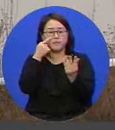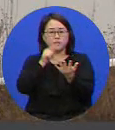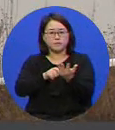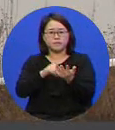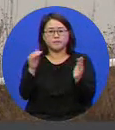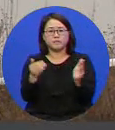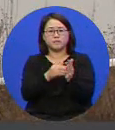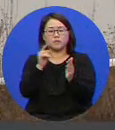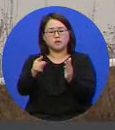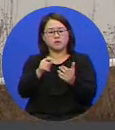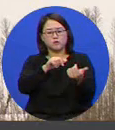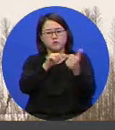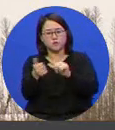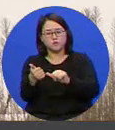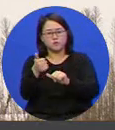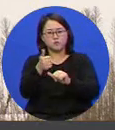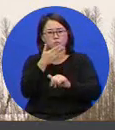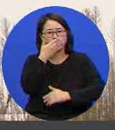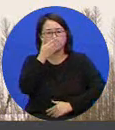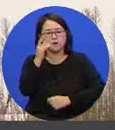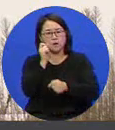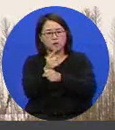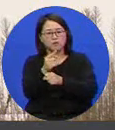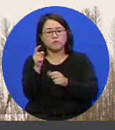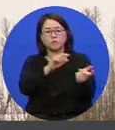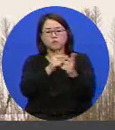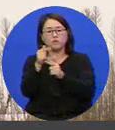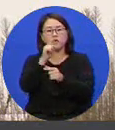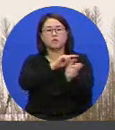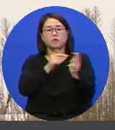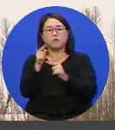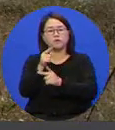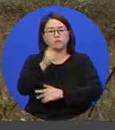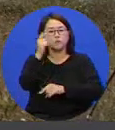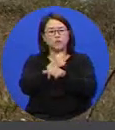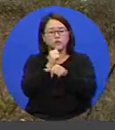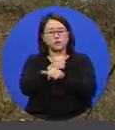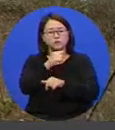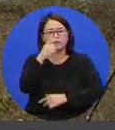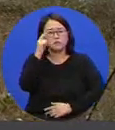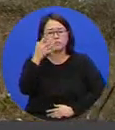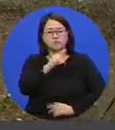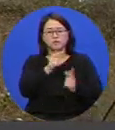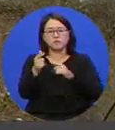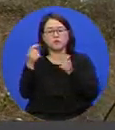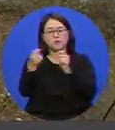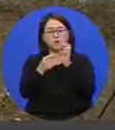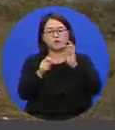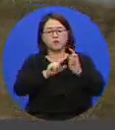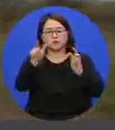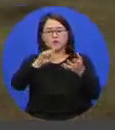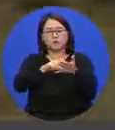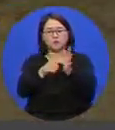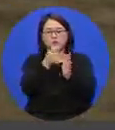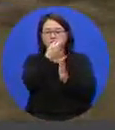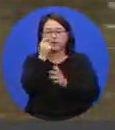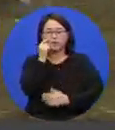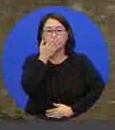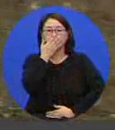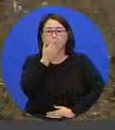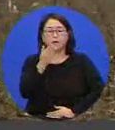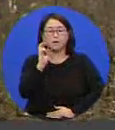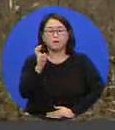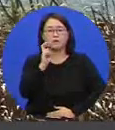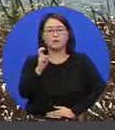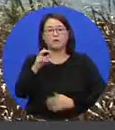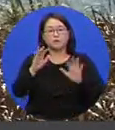높은 고병원성인지 여부는 오는 30일쯤 확인될 예정입니다. 올해 하반기에 야생조류 분변에서 AI